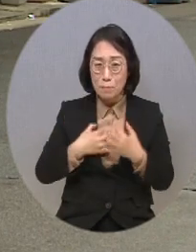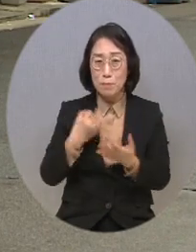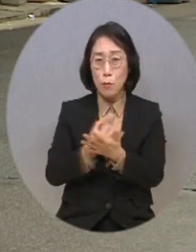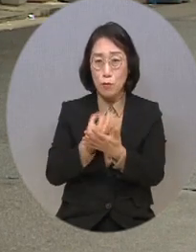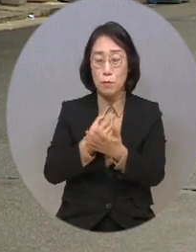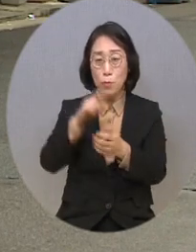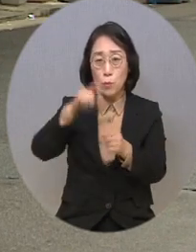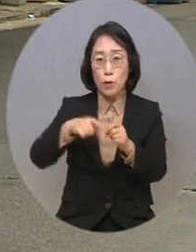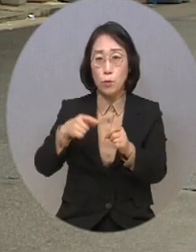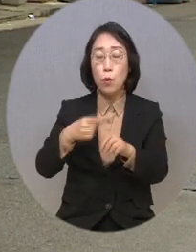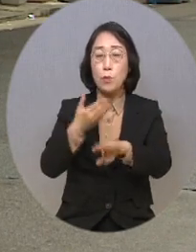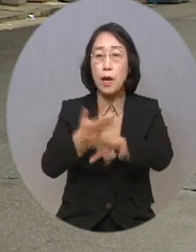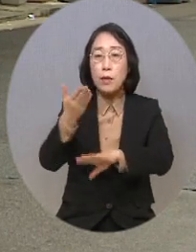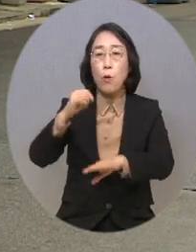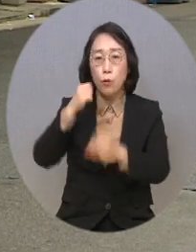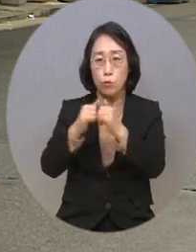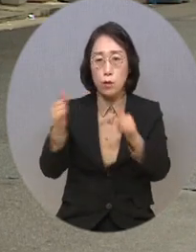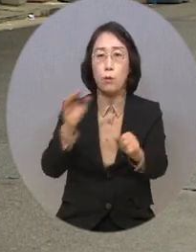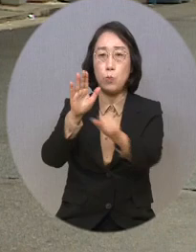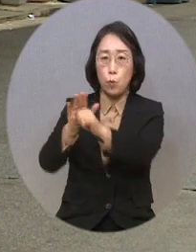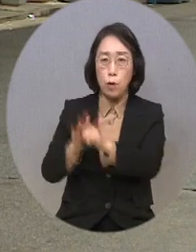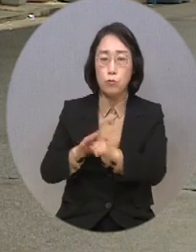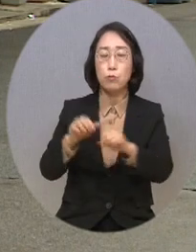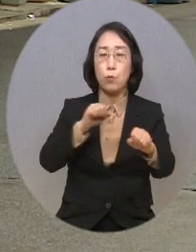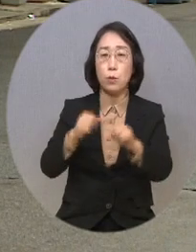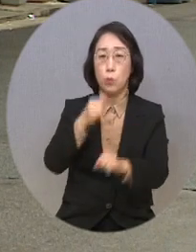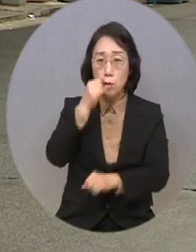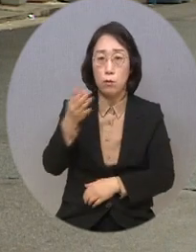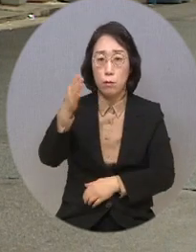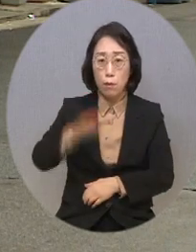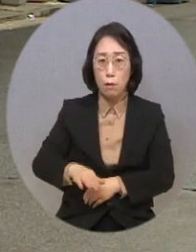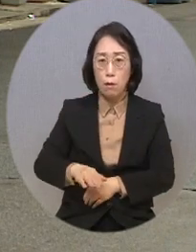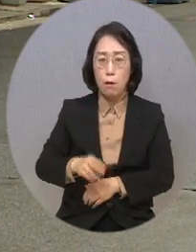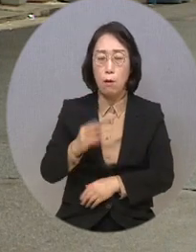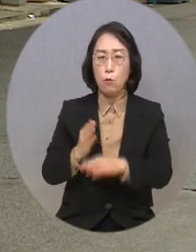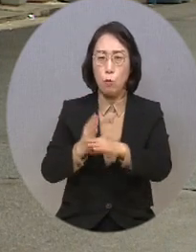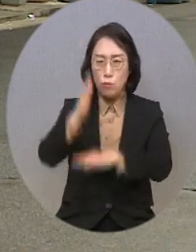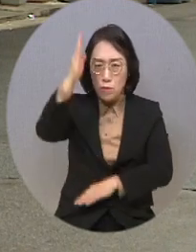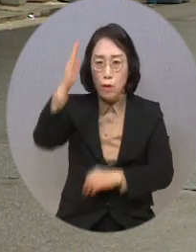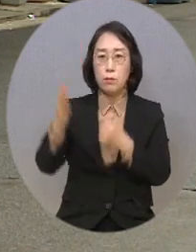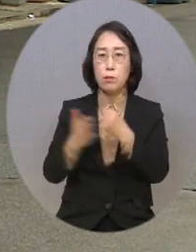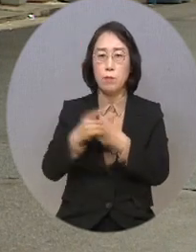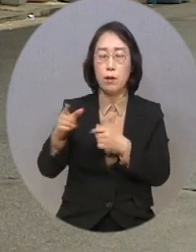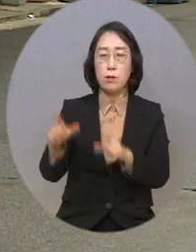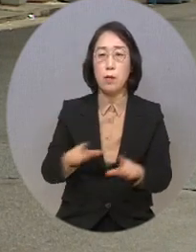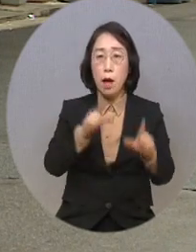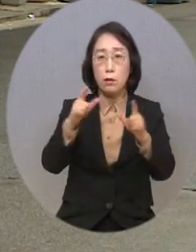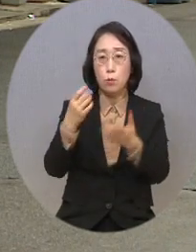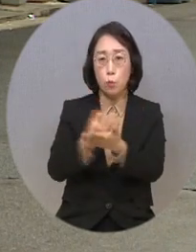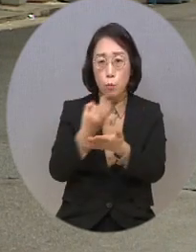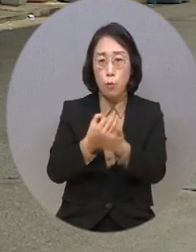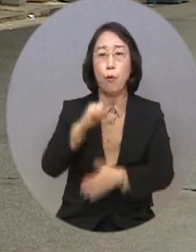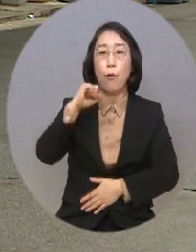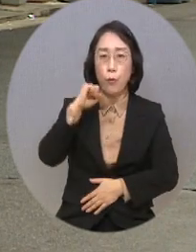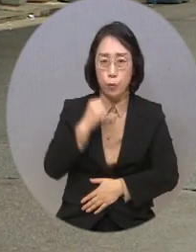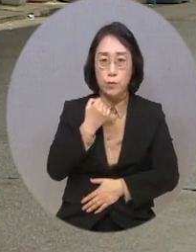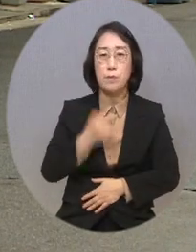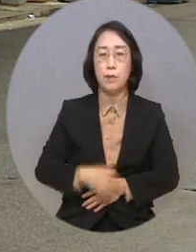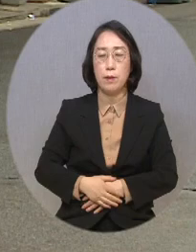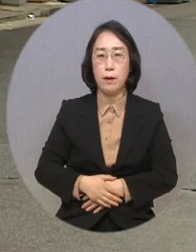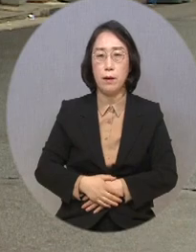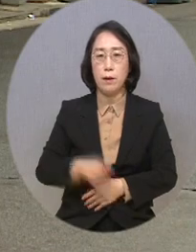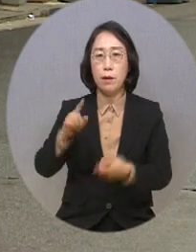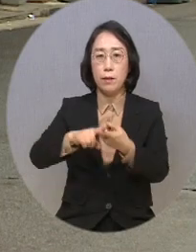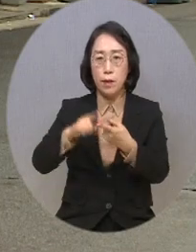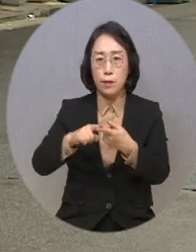수익금을 기부를 하는 사람인데 그런 제재가 너무 강하다 보니까 제가 산행을 하는데도 상당한 어려움을 겪고 있습니다. 그에